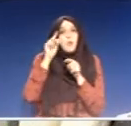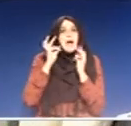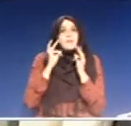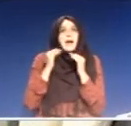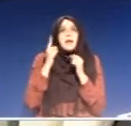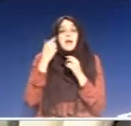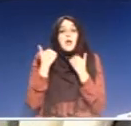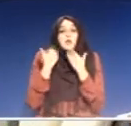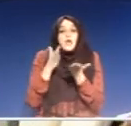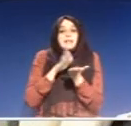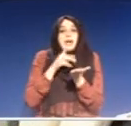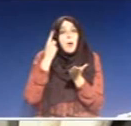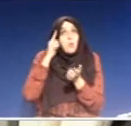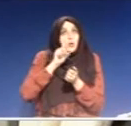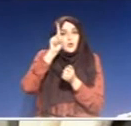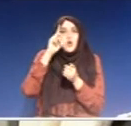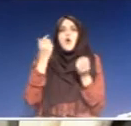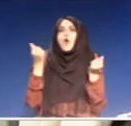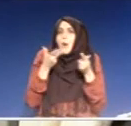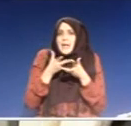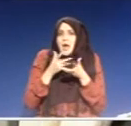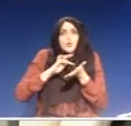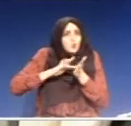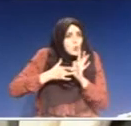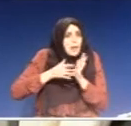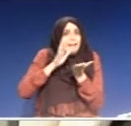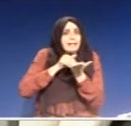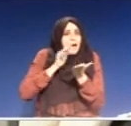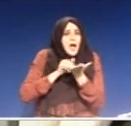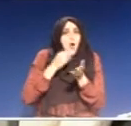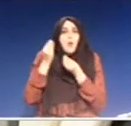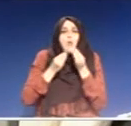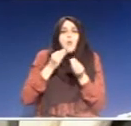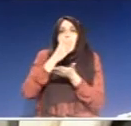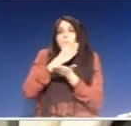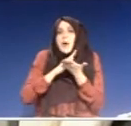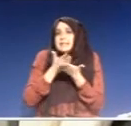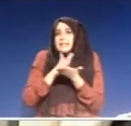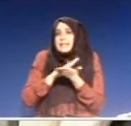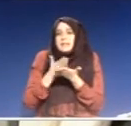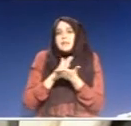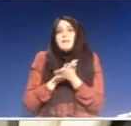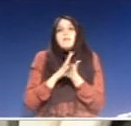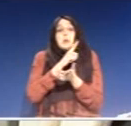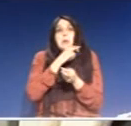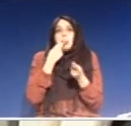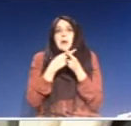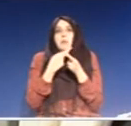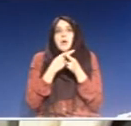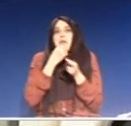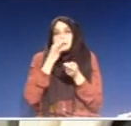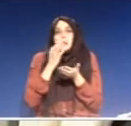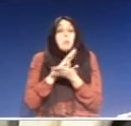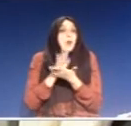ذي كان بخير يون مرسو بخير يكو لا إلي يسكو خدمة دي الحبوس طيب طيب طيب إلا يسكو خدمة دي